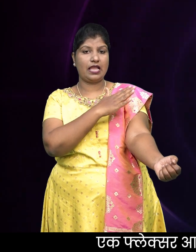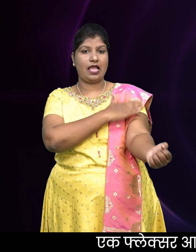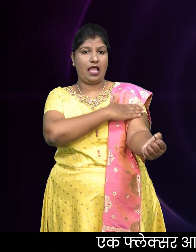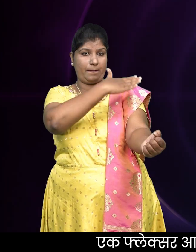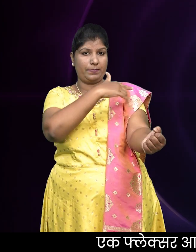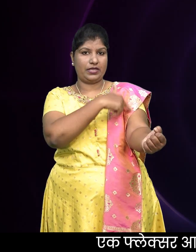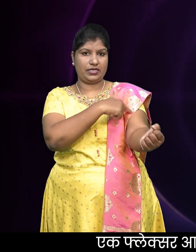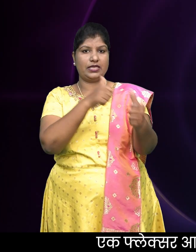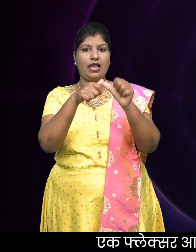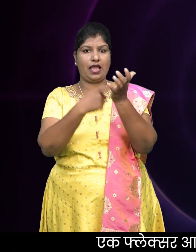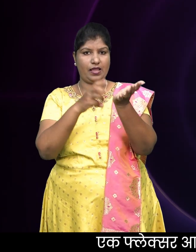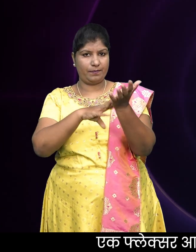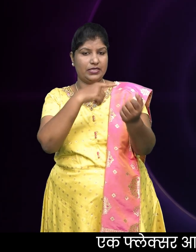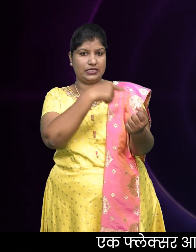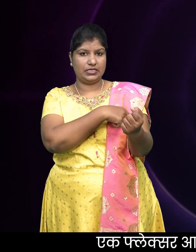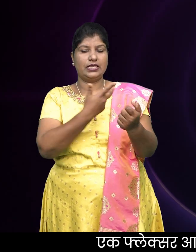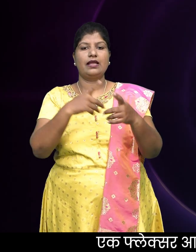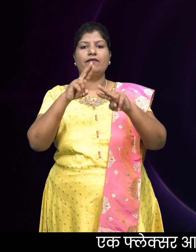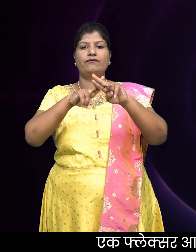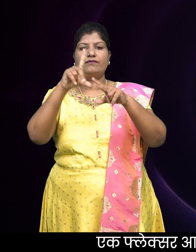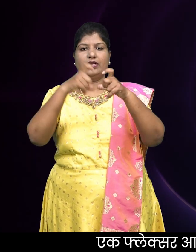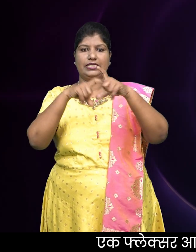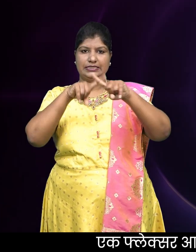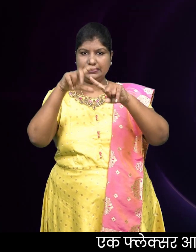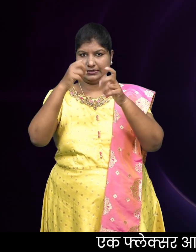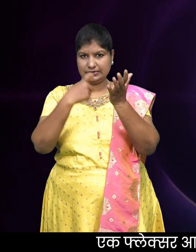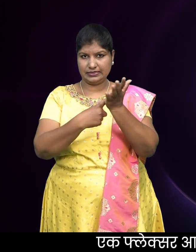फ्लेक्झर आहे आणि वरच्या हाताच्या मागच्या बाजूला